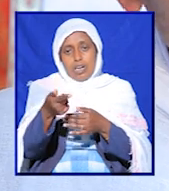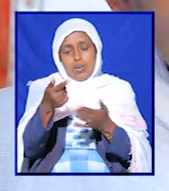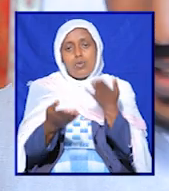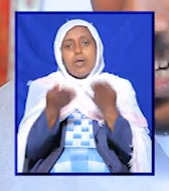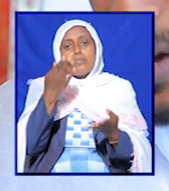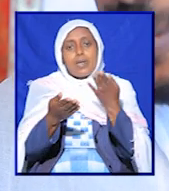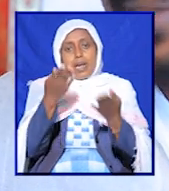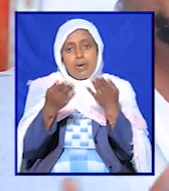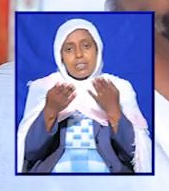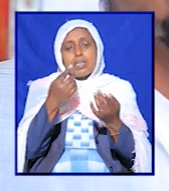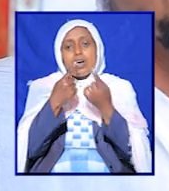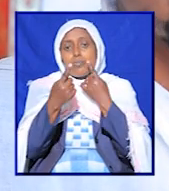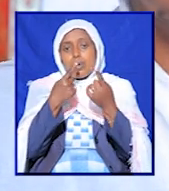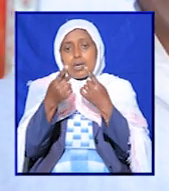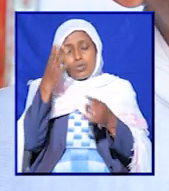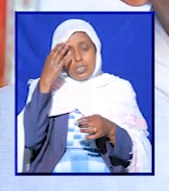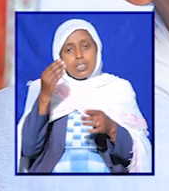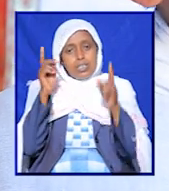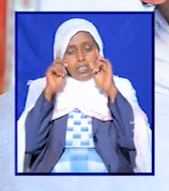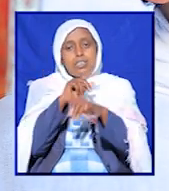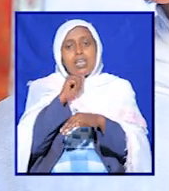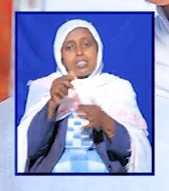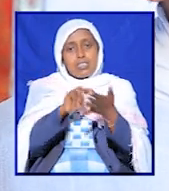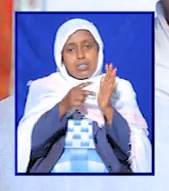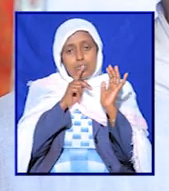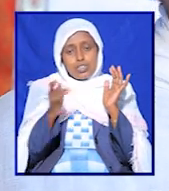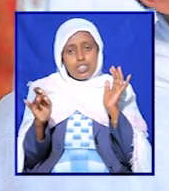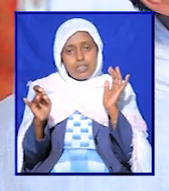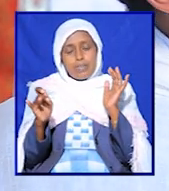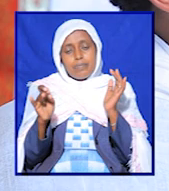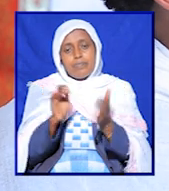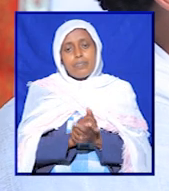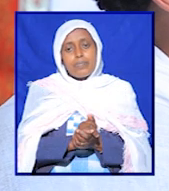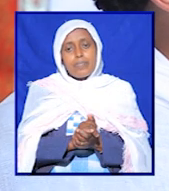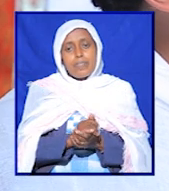ነው ብለው ይናገራሉ። ምናልባት አባባሉን እንዳላበላሸው እንጂ